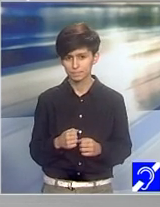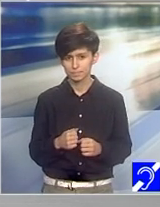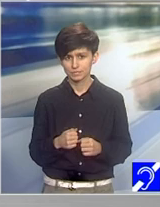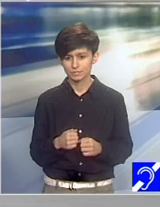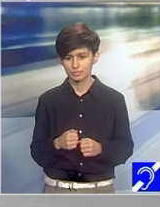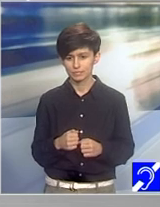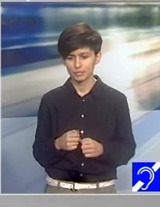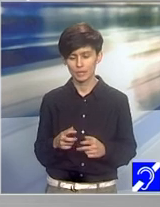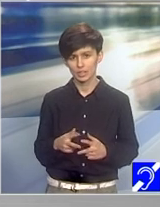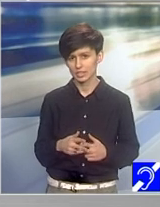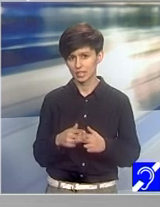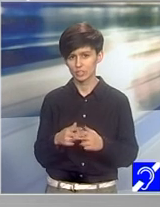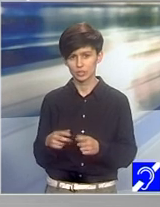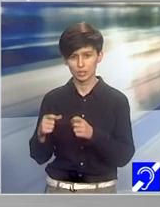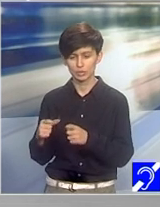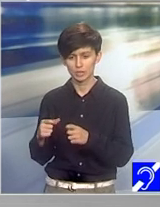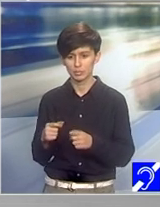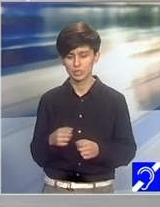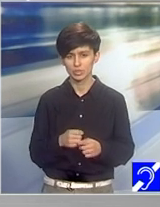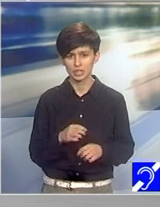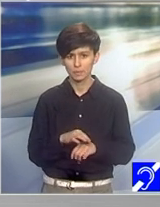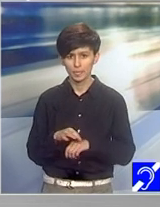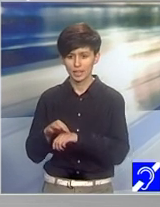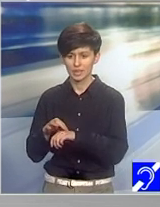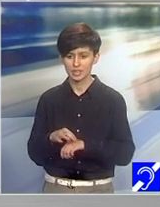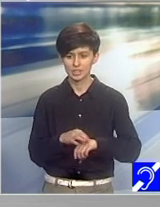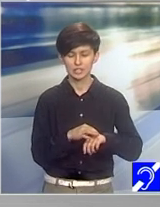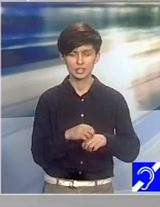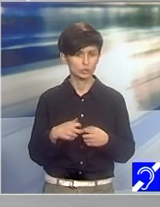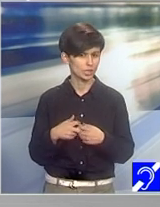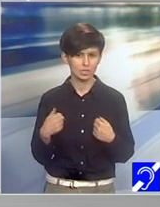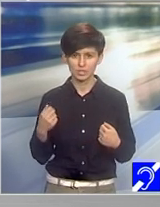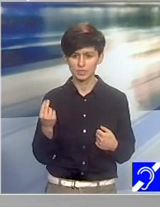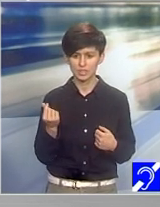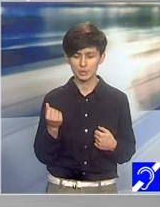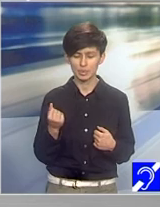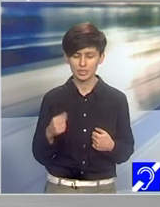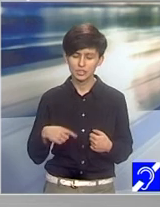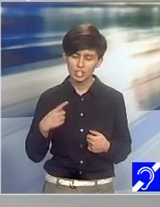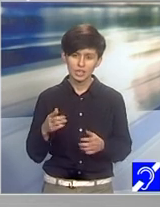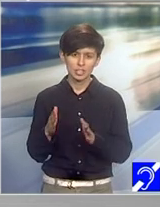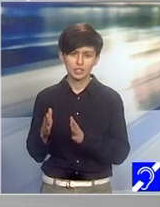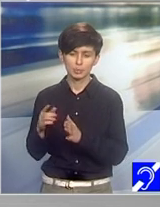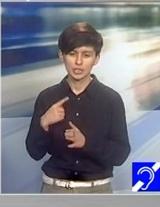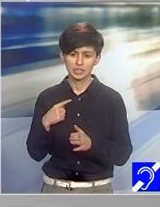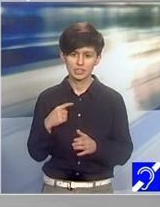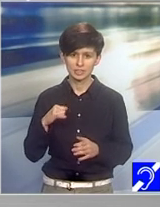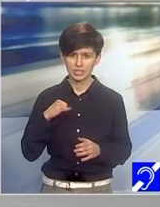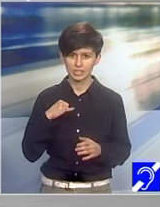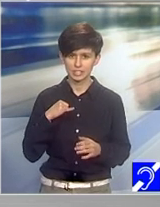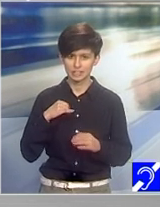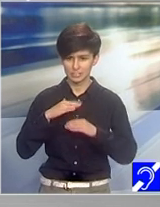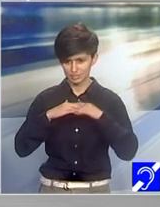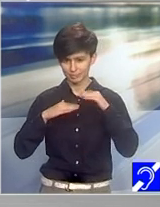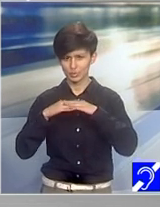arhitectură fără bani, iar partea cealaltă este foarte interesantă, zidirea. Structura